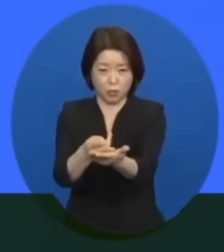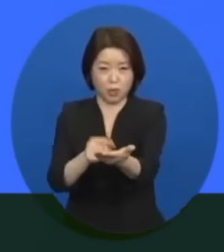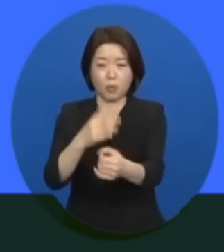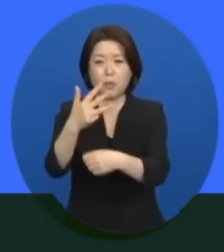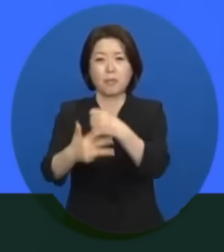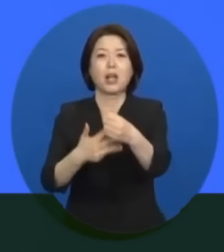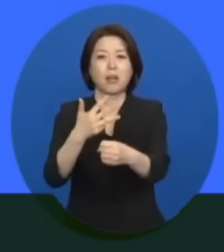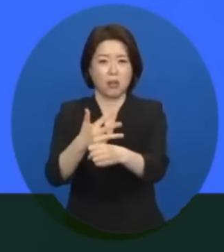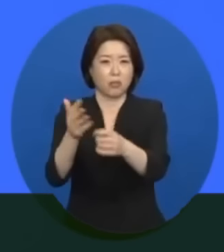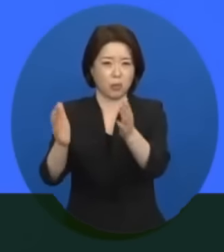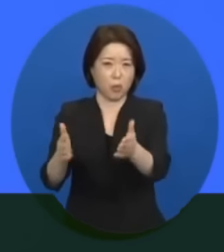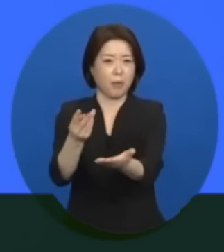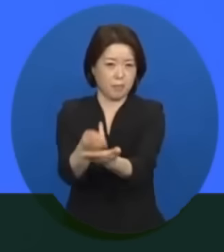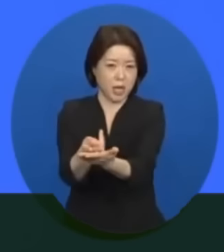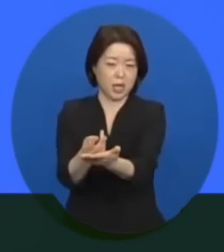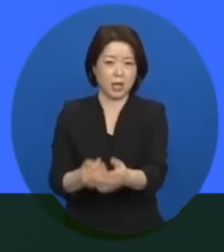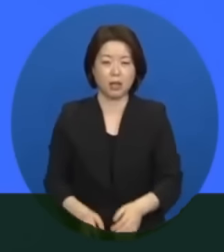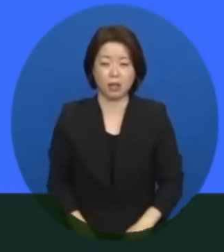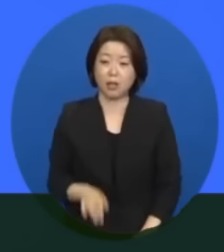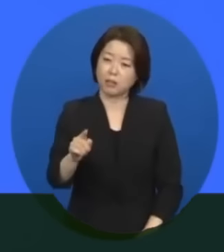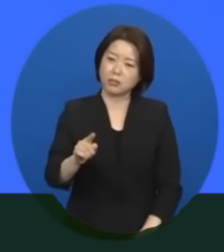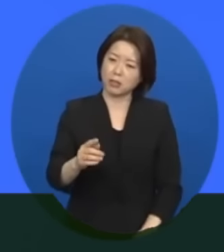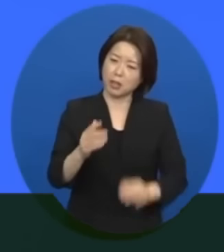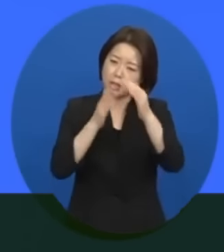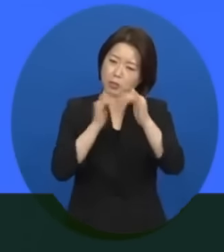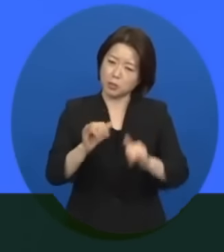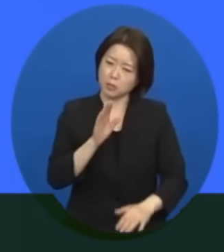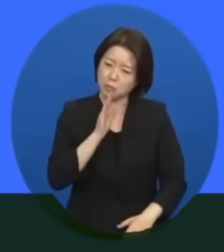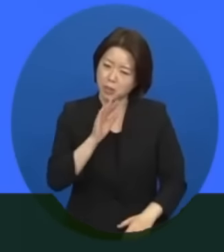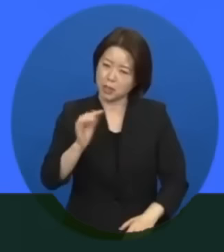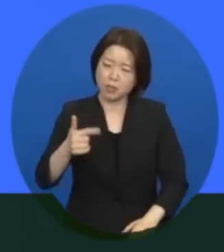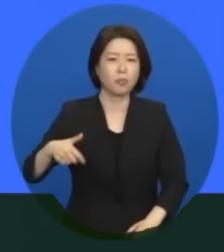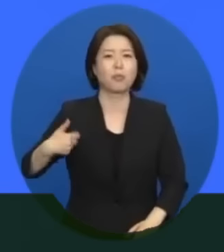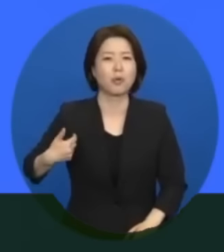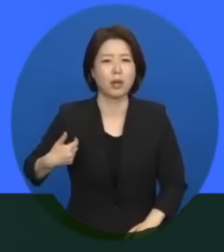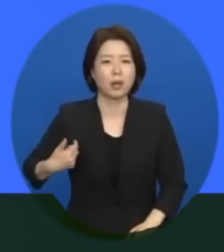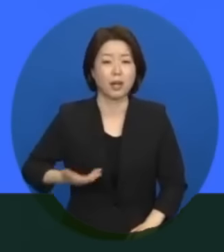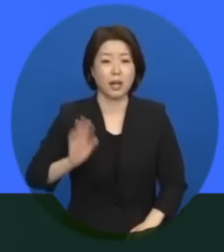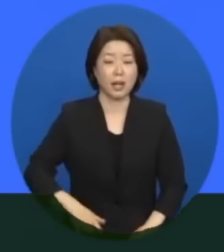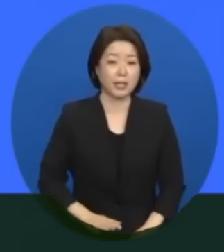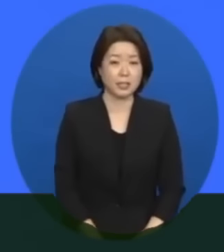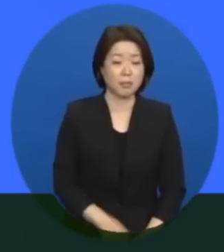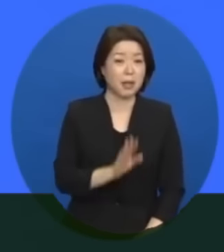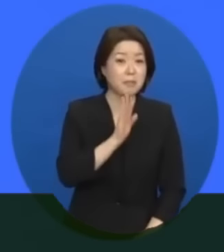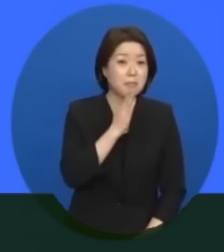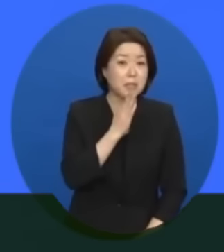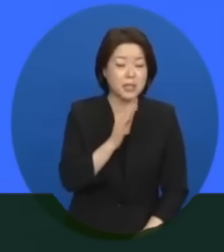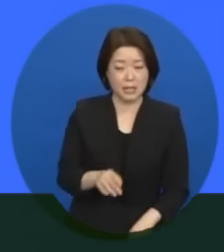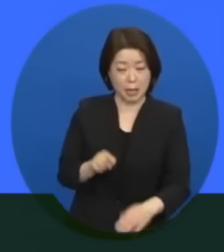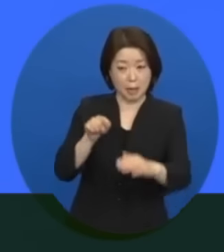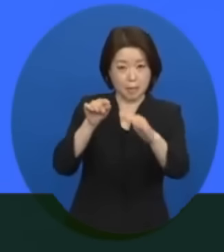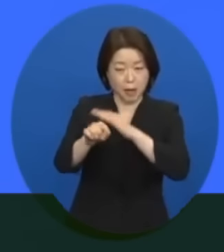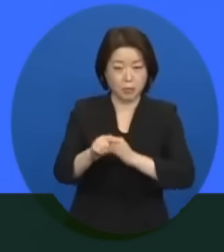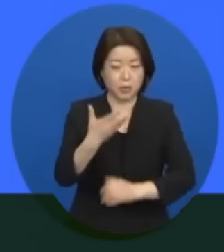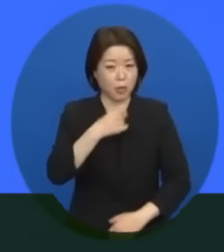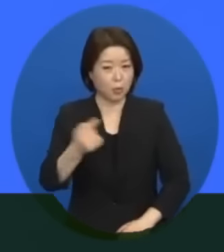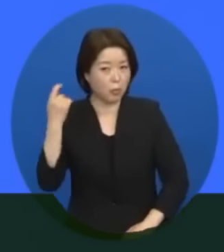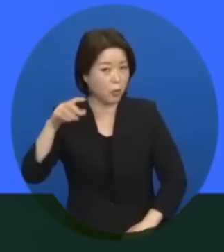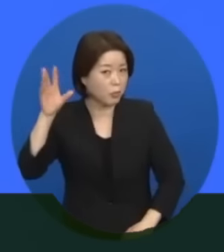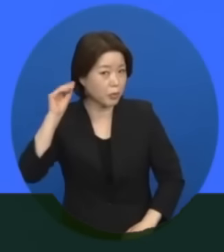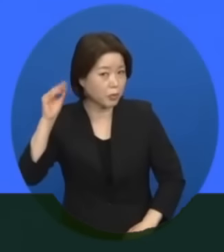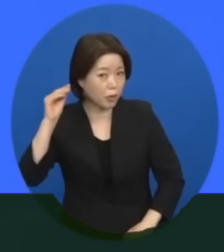살아왔습니다 그가 성도였다 있지 않은데 빌립의 방문 때에 복음을 들었던지